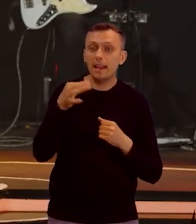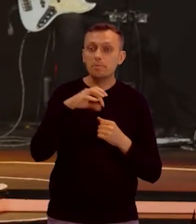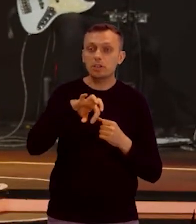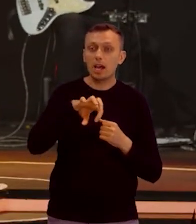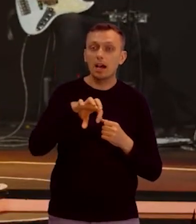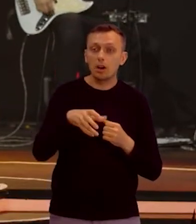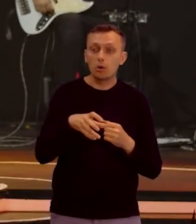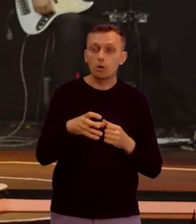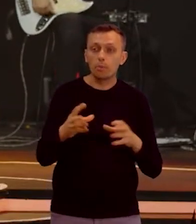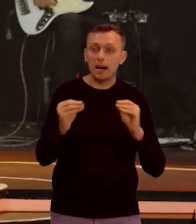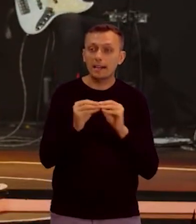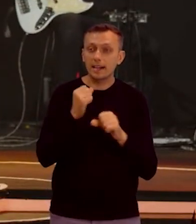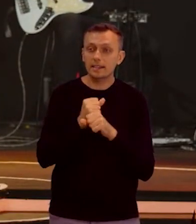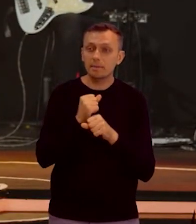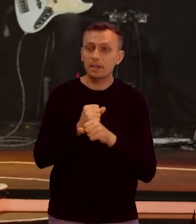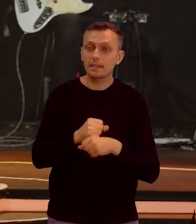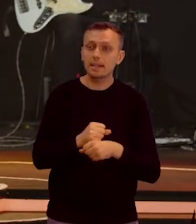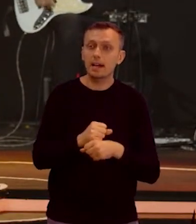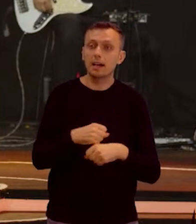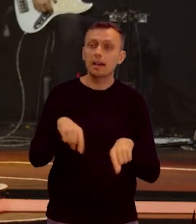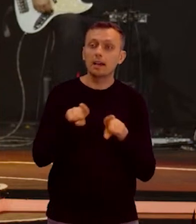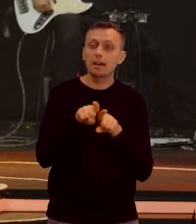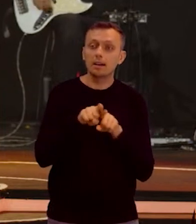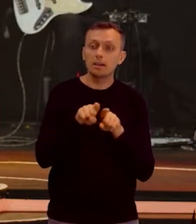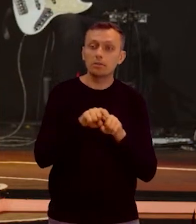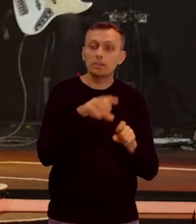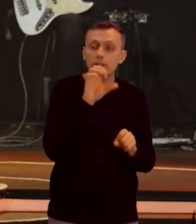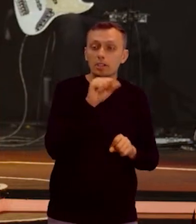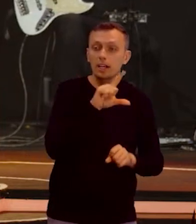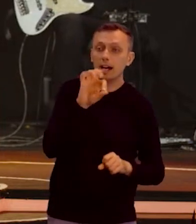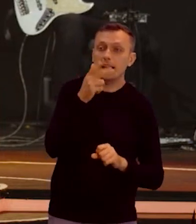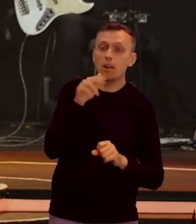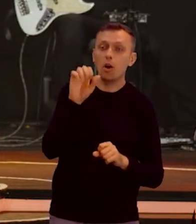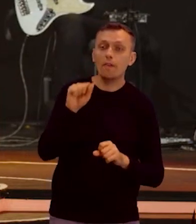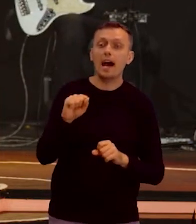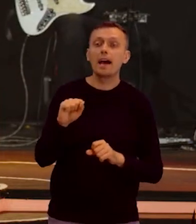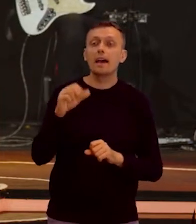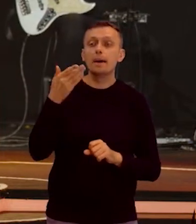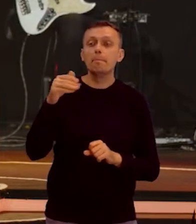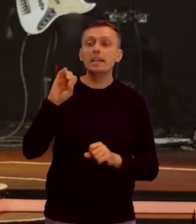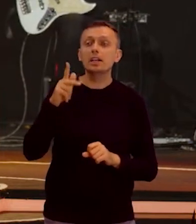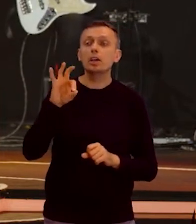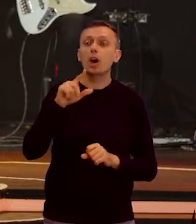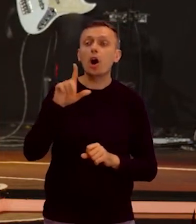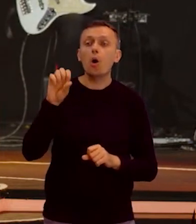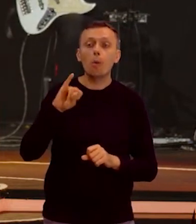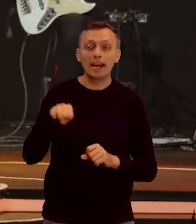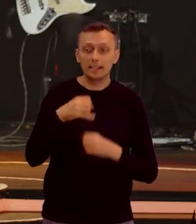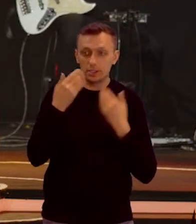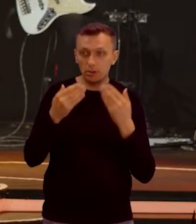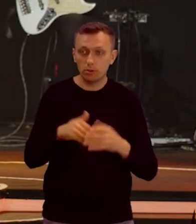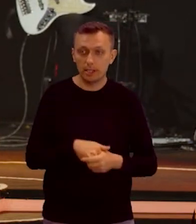Brawo! Ale także Alona jest z nami. Proszę bardzo, powstań się mówi, tak? Powstań. Jest także wspomniana